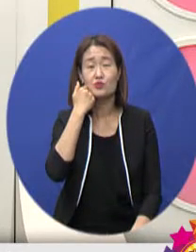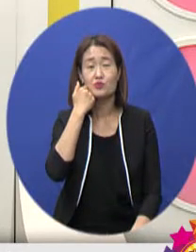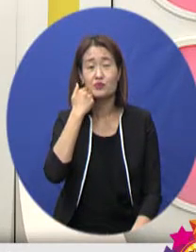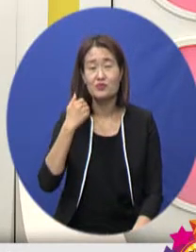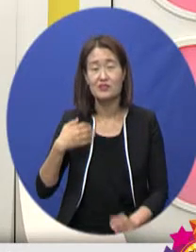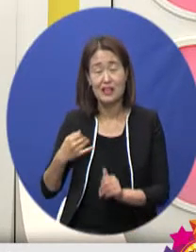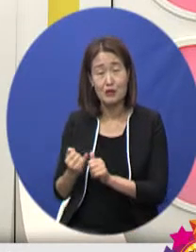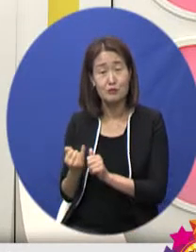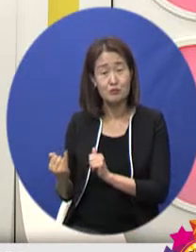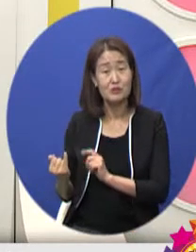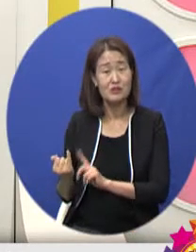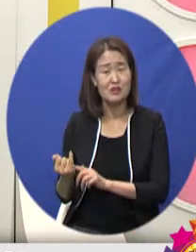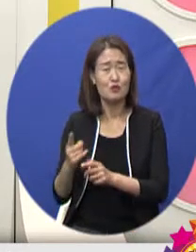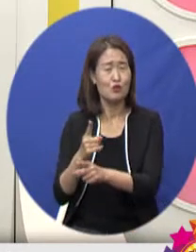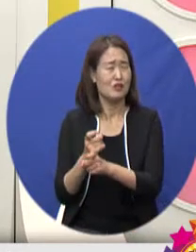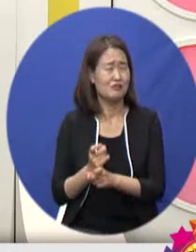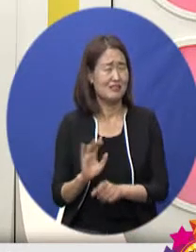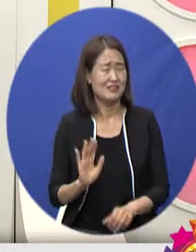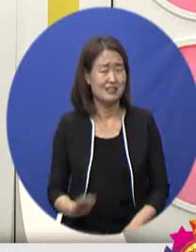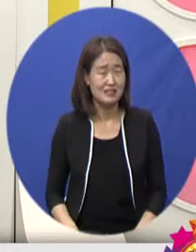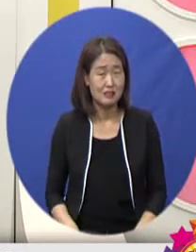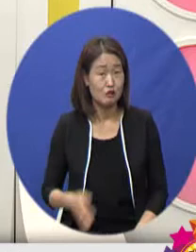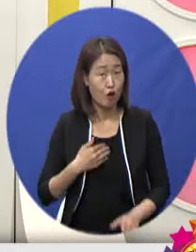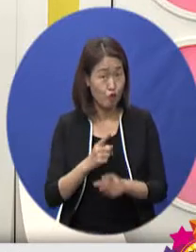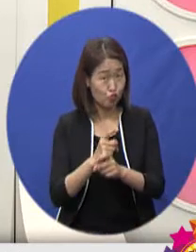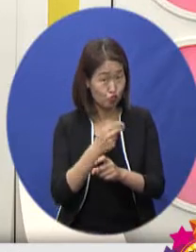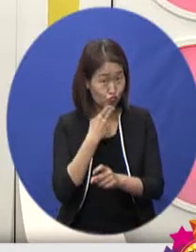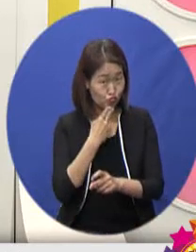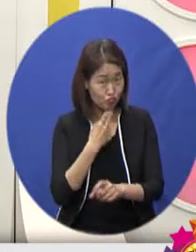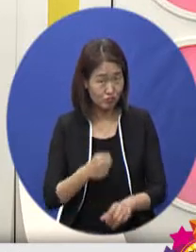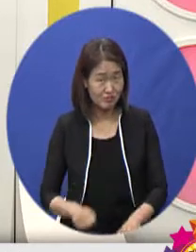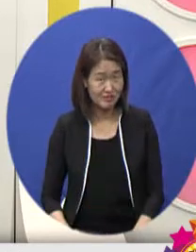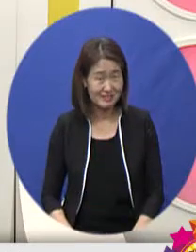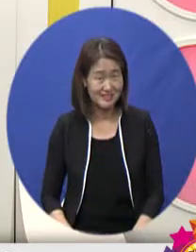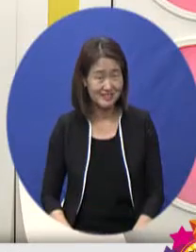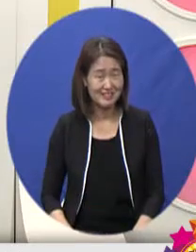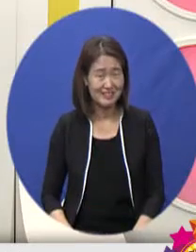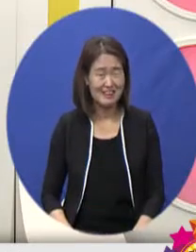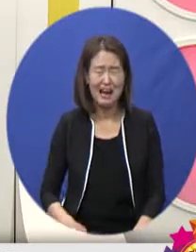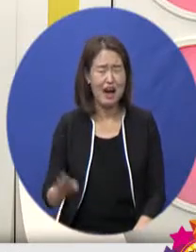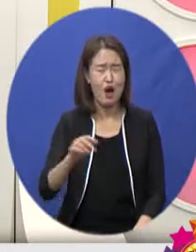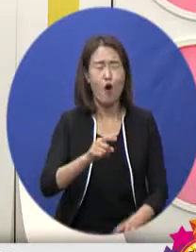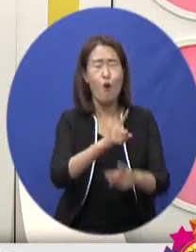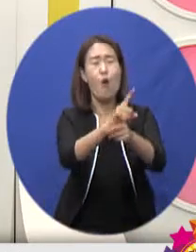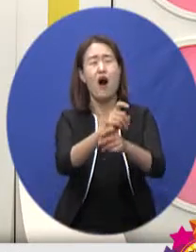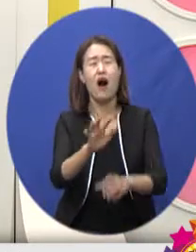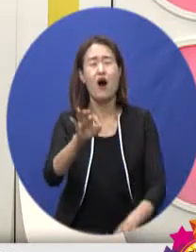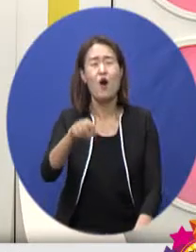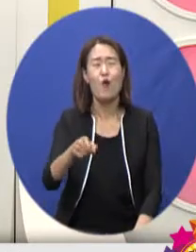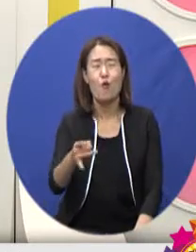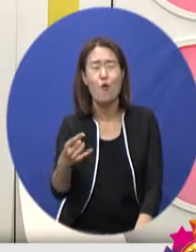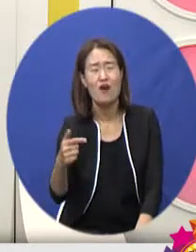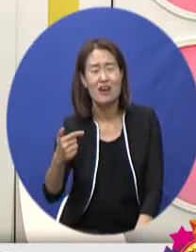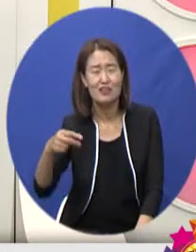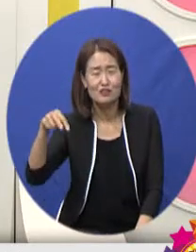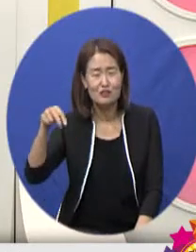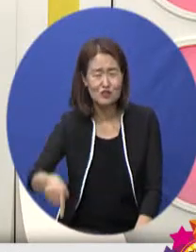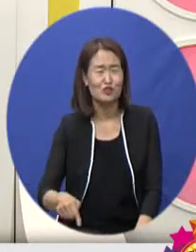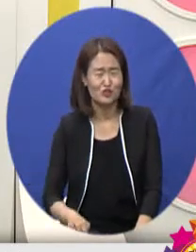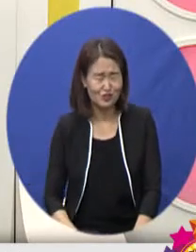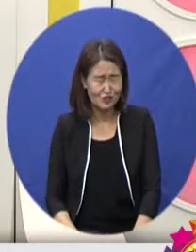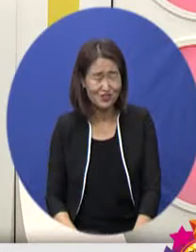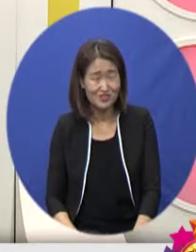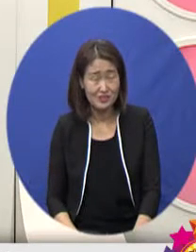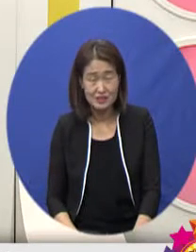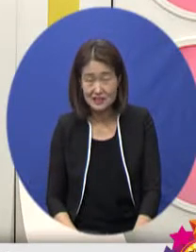사람은 왼수는 아니고요. 네. 나는 원수가 없어요. 아니, 원수 말고 왼수. 사랑하는데 내 마음을 몰라주는 이